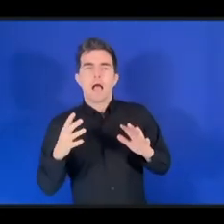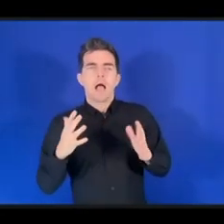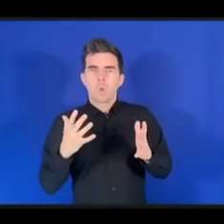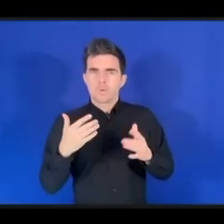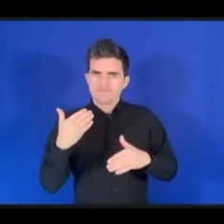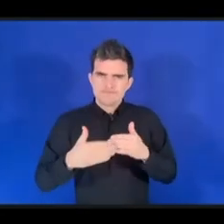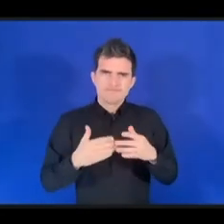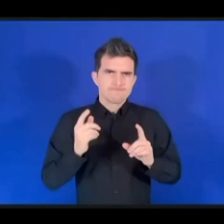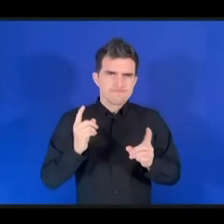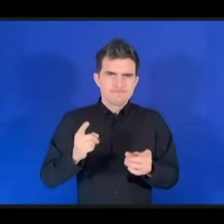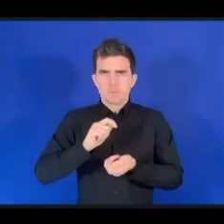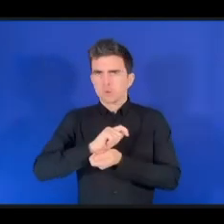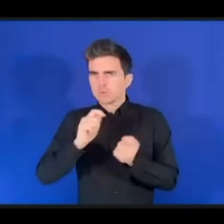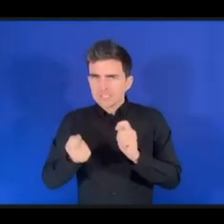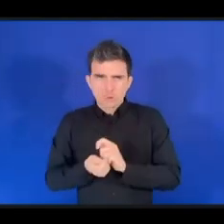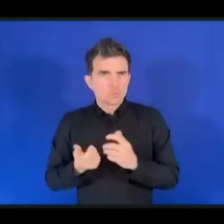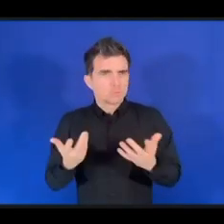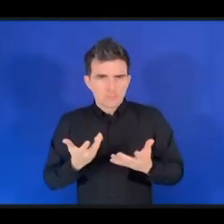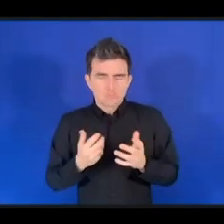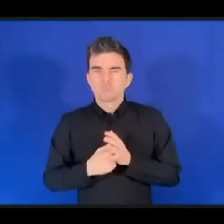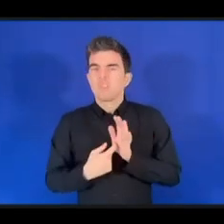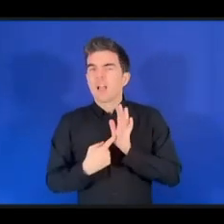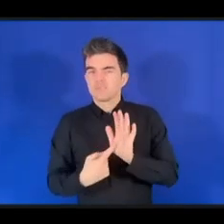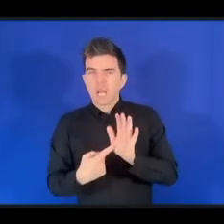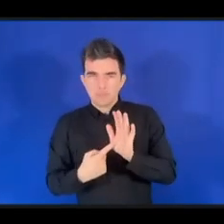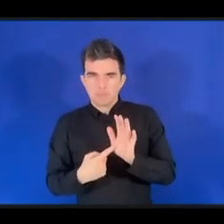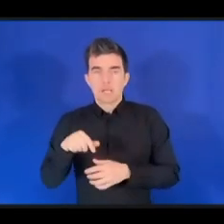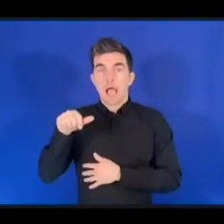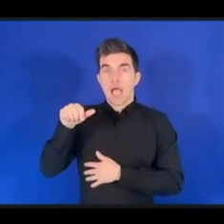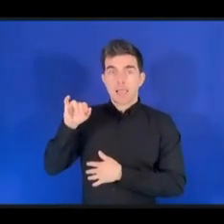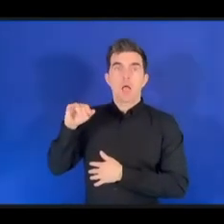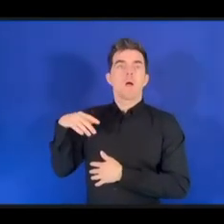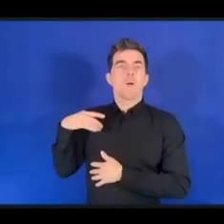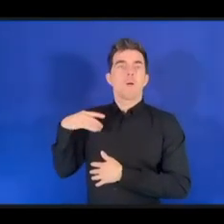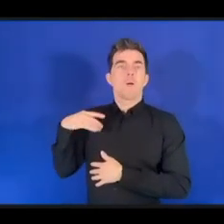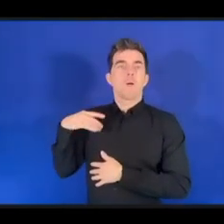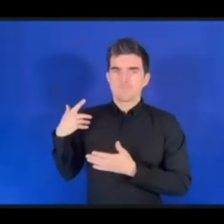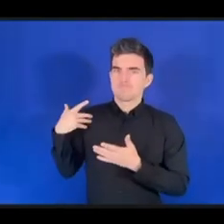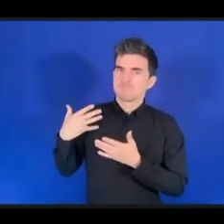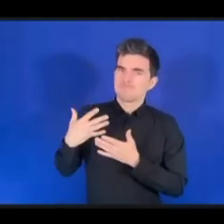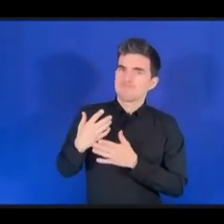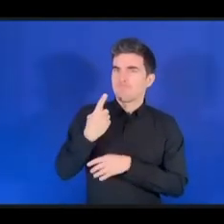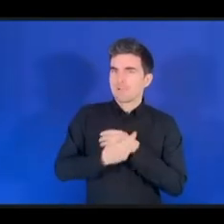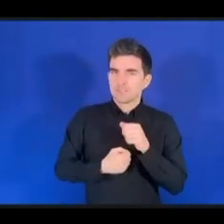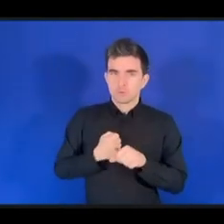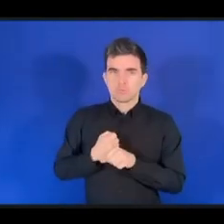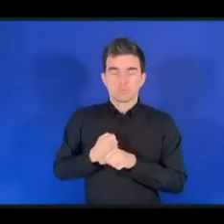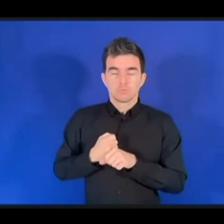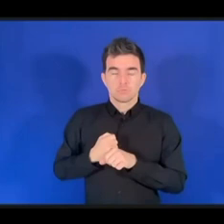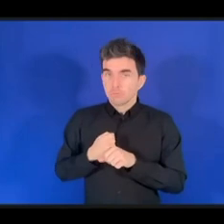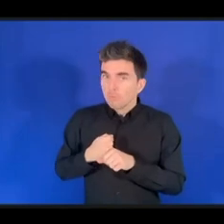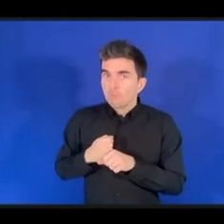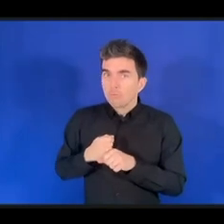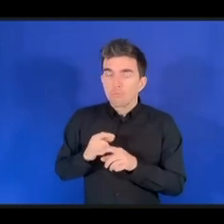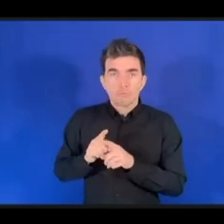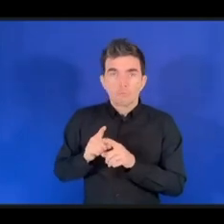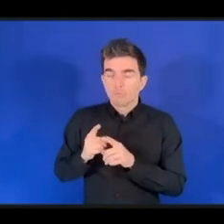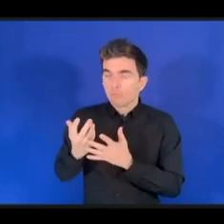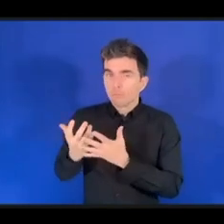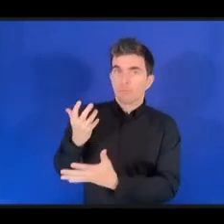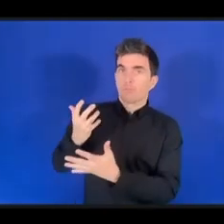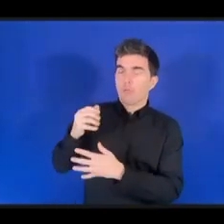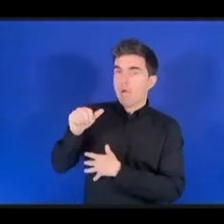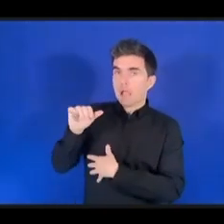自然而然地成为了本次会议的中心议题之一。通过举办 IGF 的以